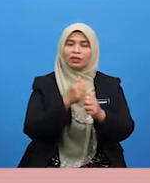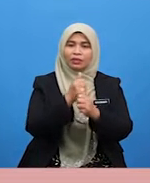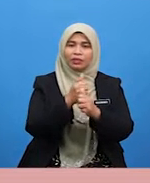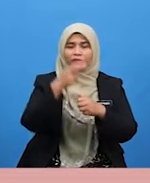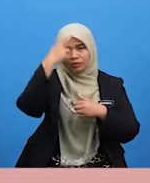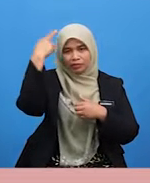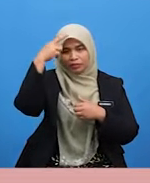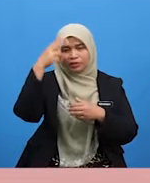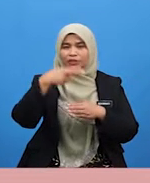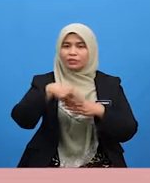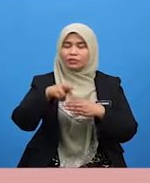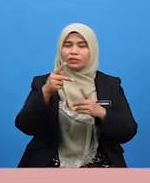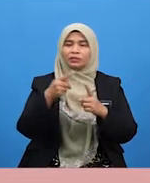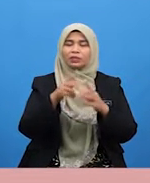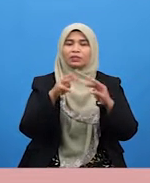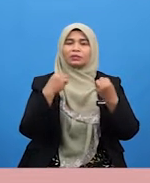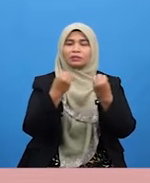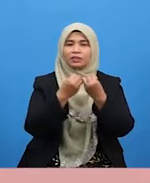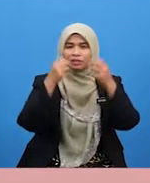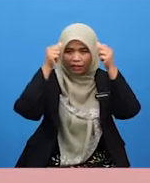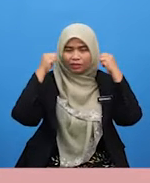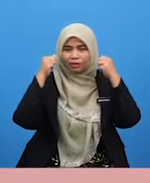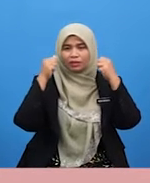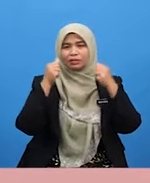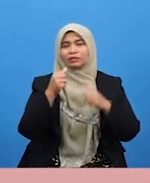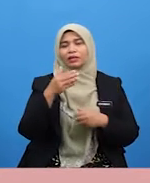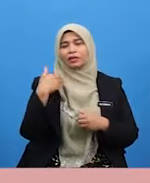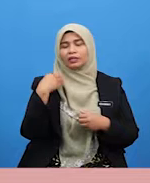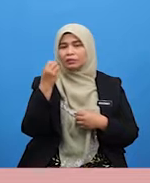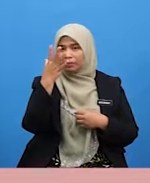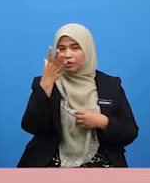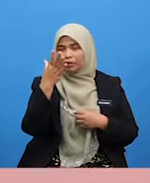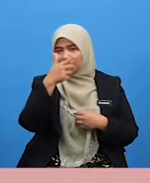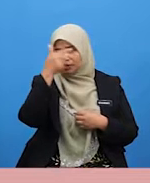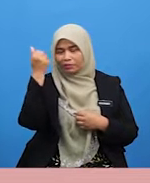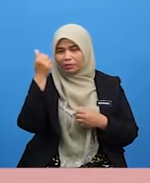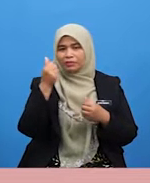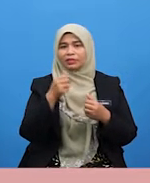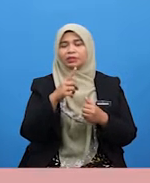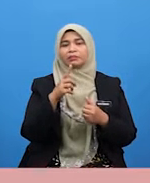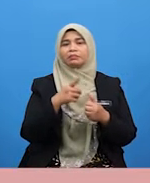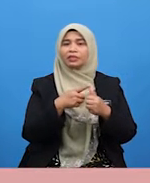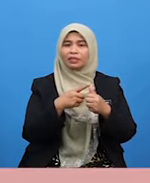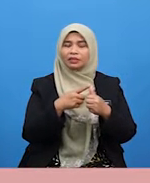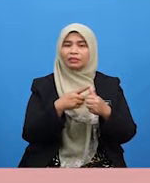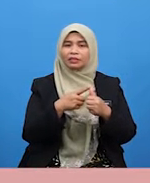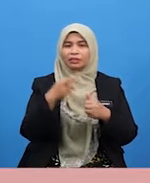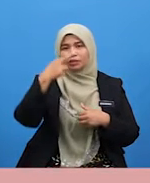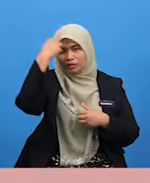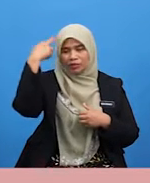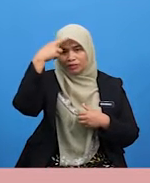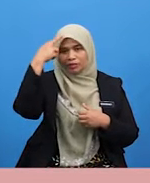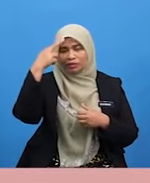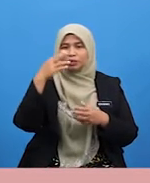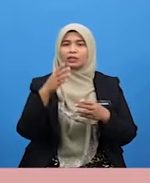alaihi wasallam diutuskan kepada masyarakat jahiliyah kerana beberapa sebab. Sebab yang pertama ialah Rasulullah sallallahu